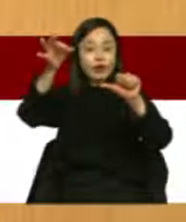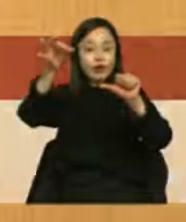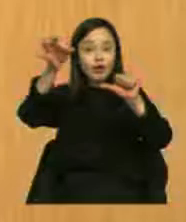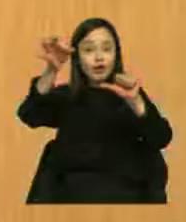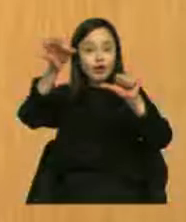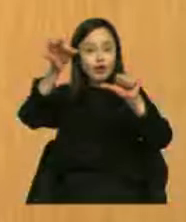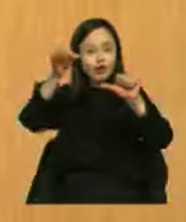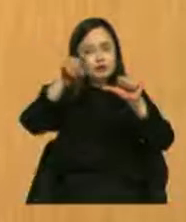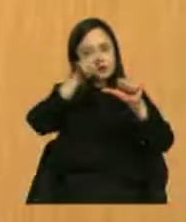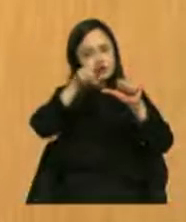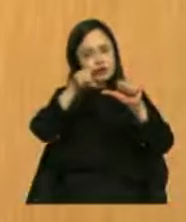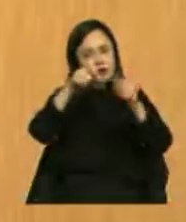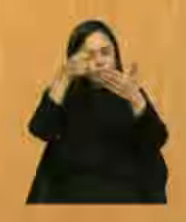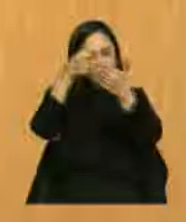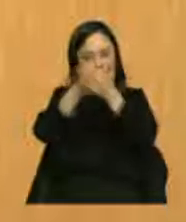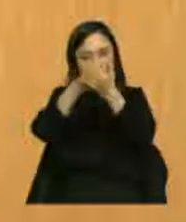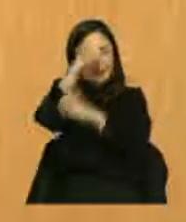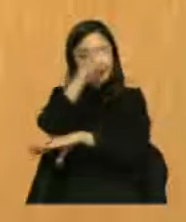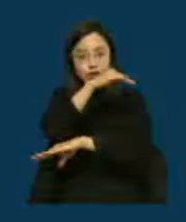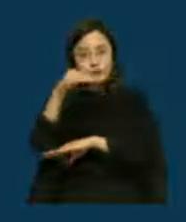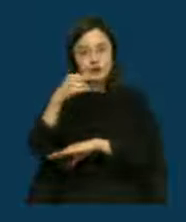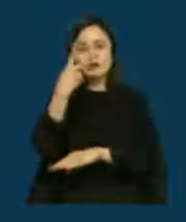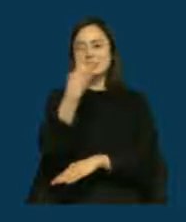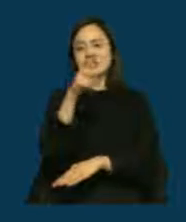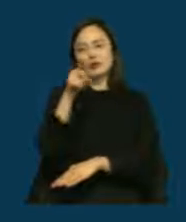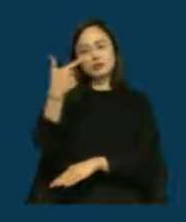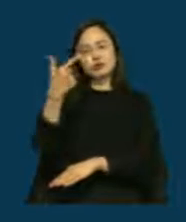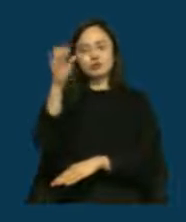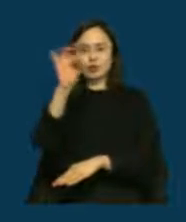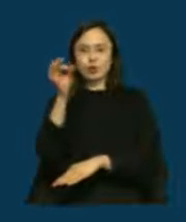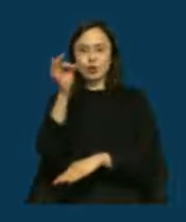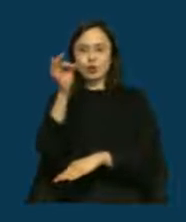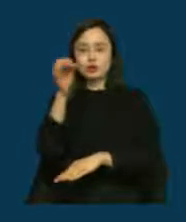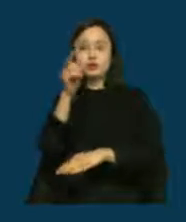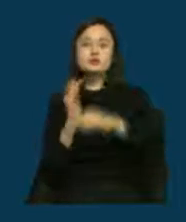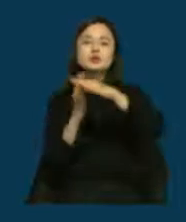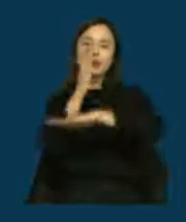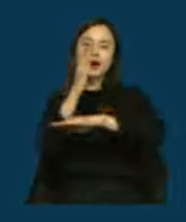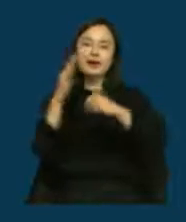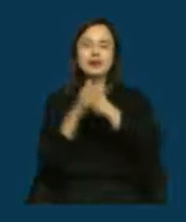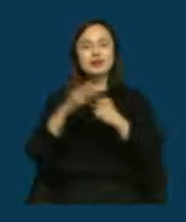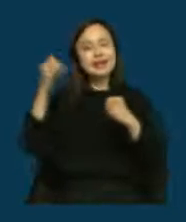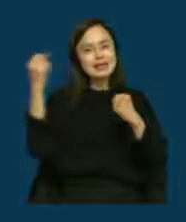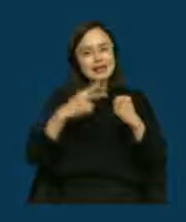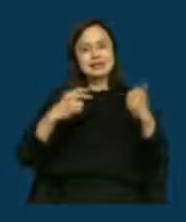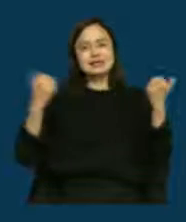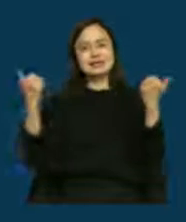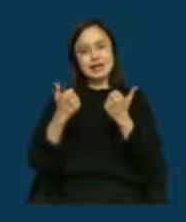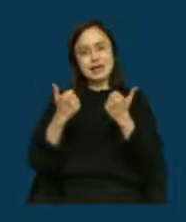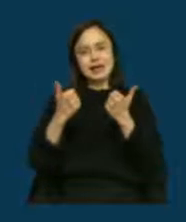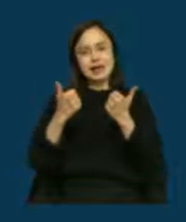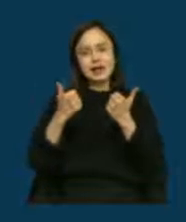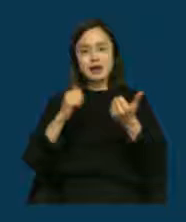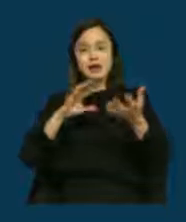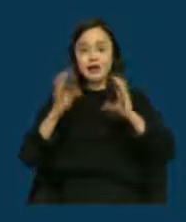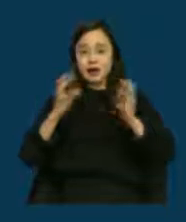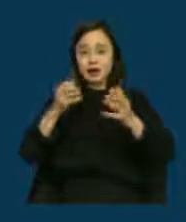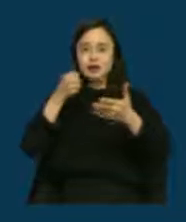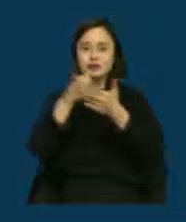2.6%를 초과함에 따라 주민 여론조사를 거쳤습니다. 그 결과 4,377만 원의 의정비가 높다는